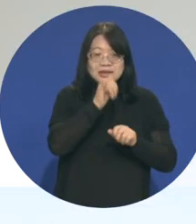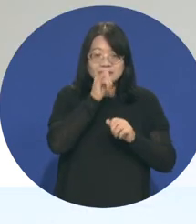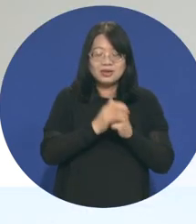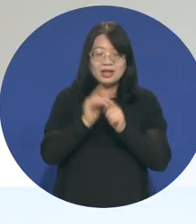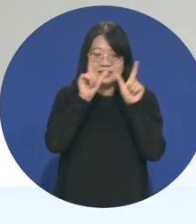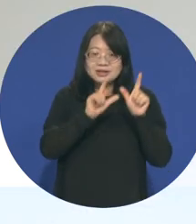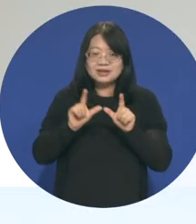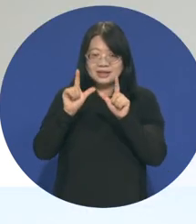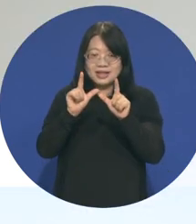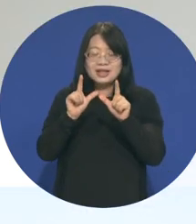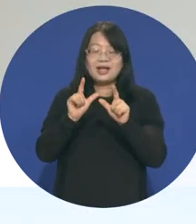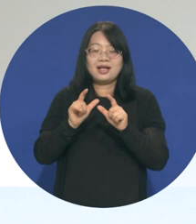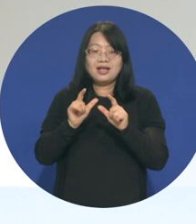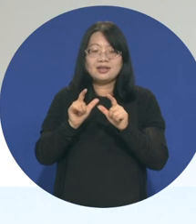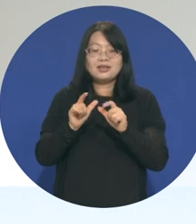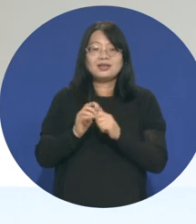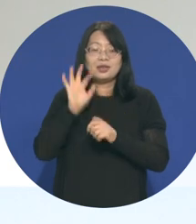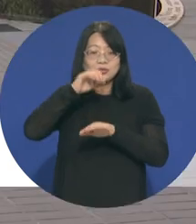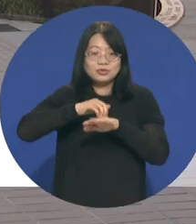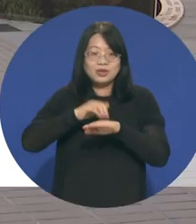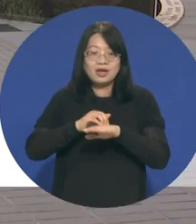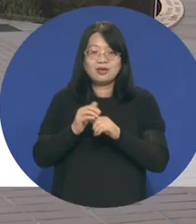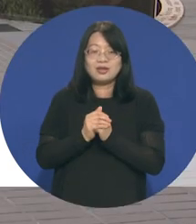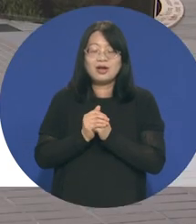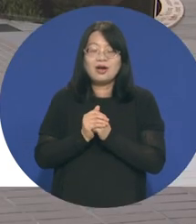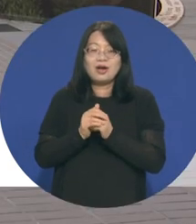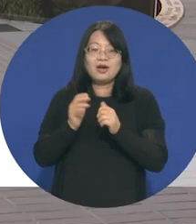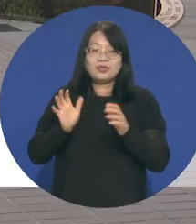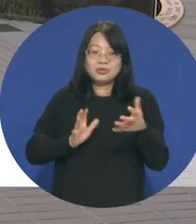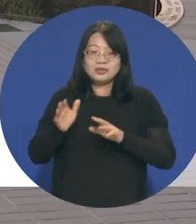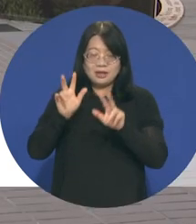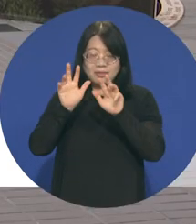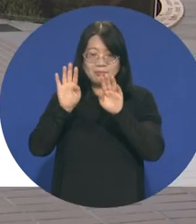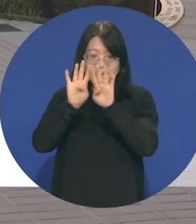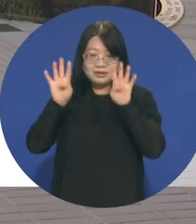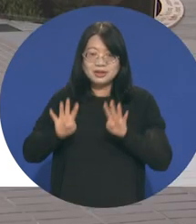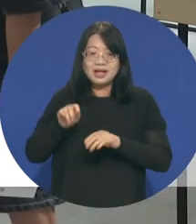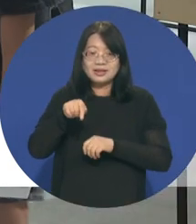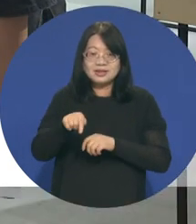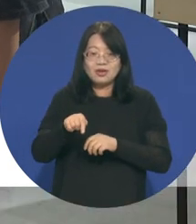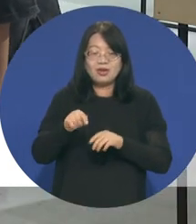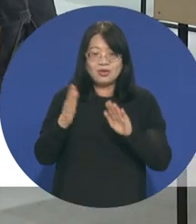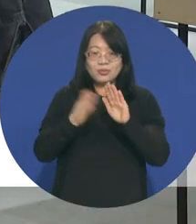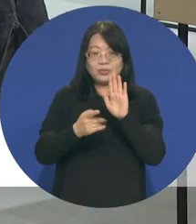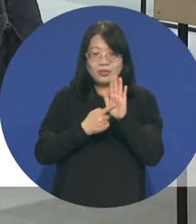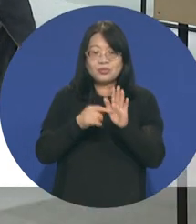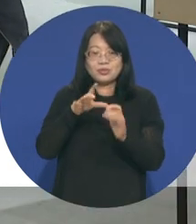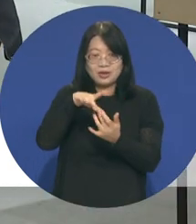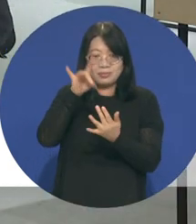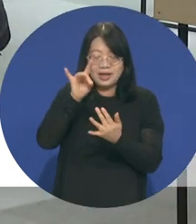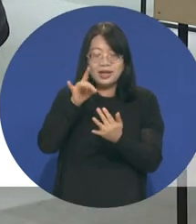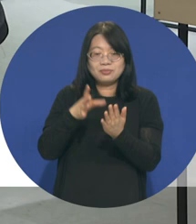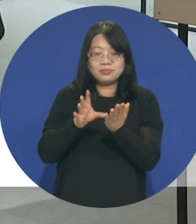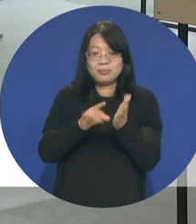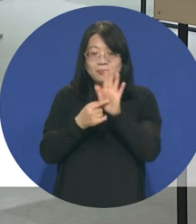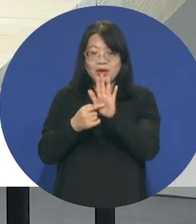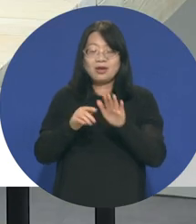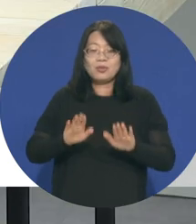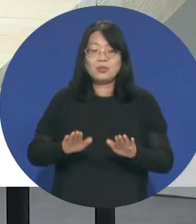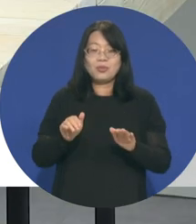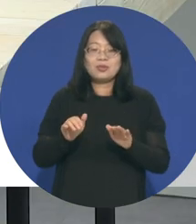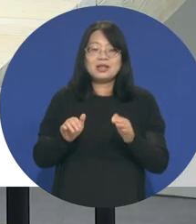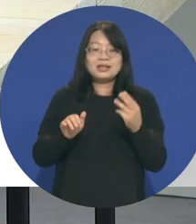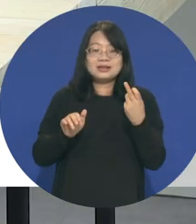경기 도자박물관에선 공모전을 통해 선발된 국내외 작가들의 작품을 선보입니다. 올해로 12회를 맞는